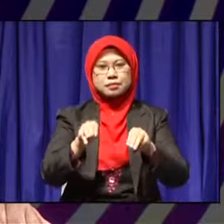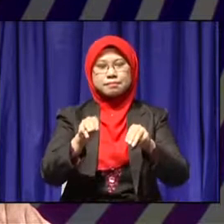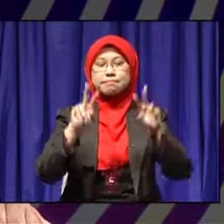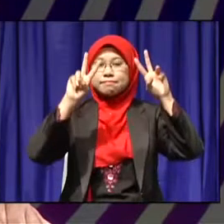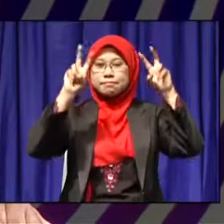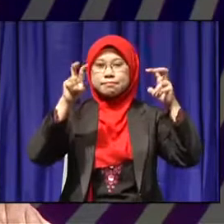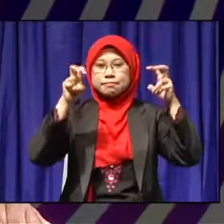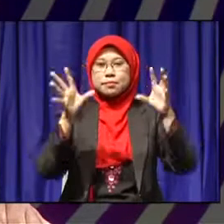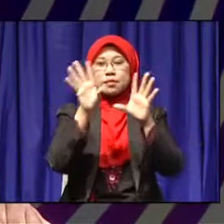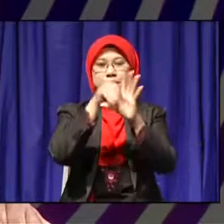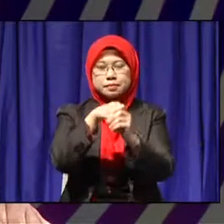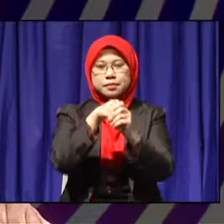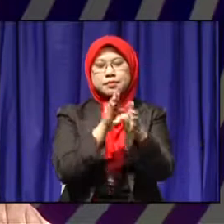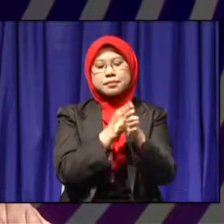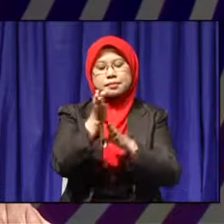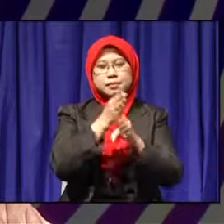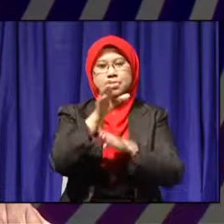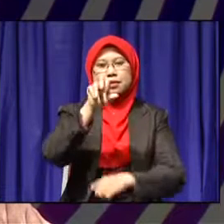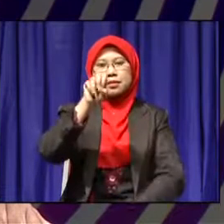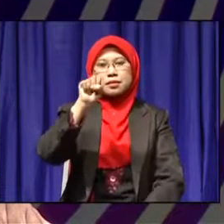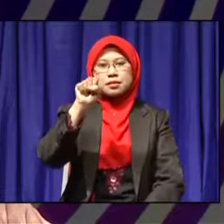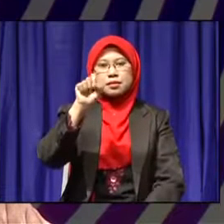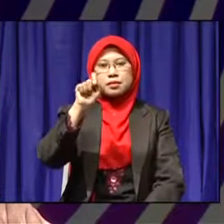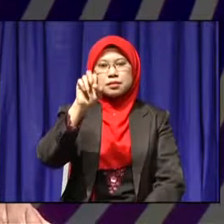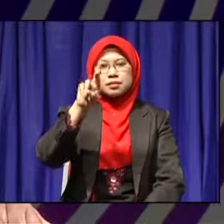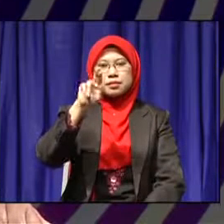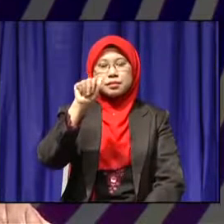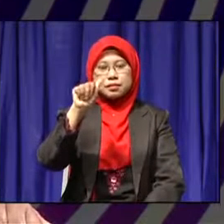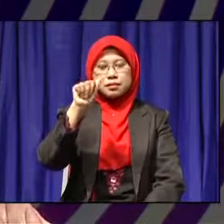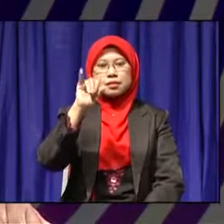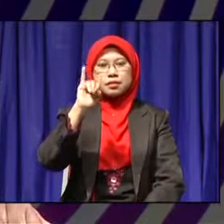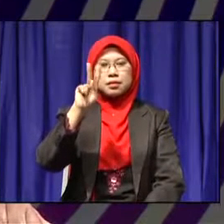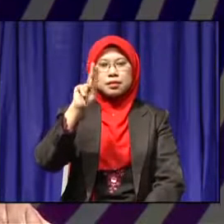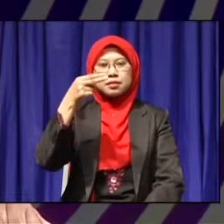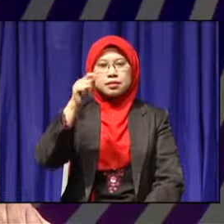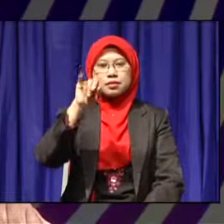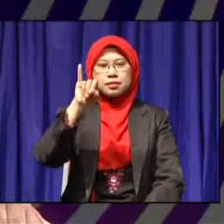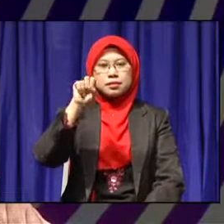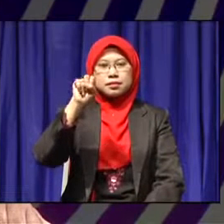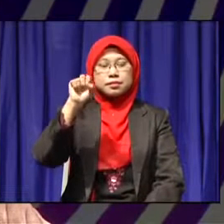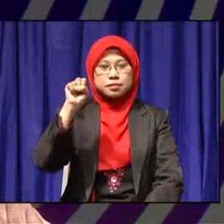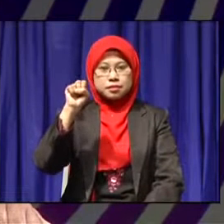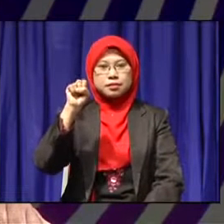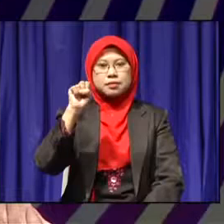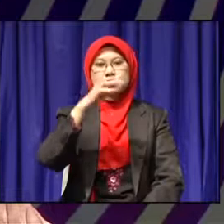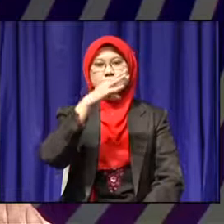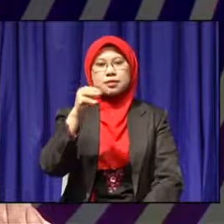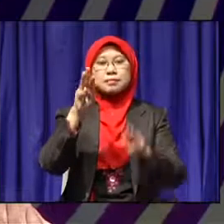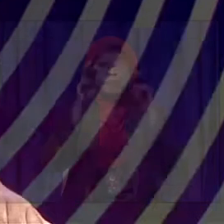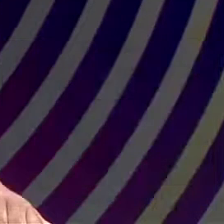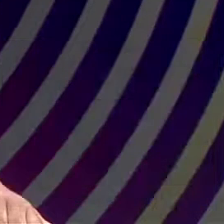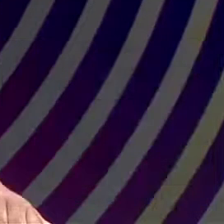ini merangkum atau Janda dari bidang sastra ikhtisas dan kemanusiaan seperti di senaraikan ya